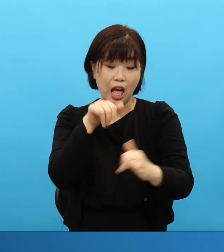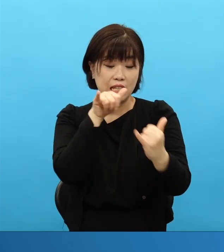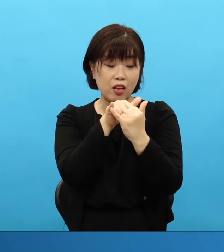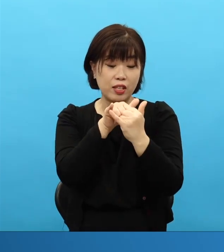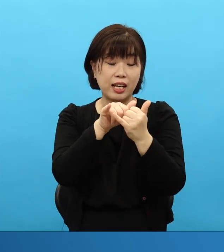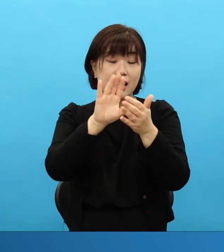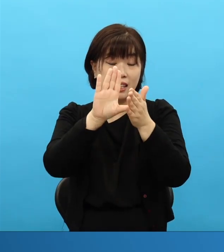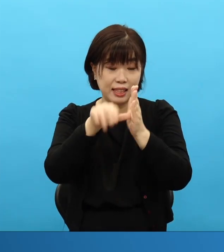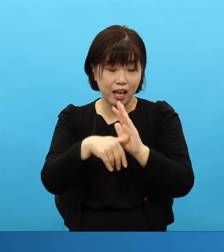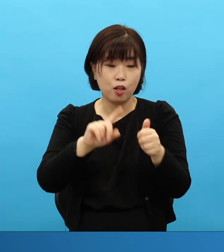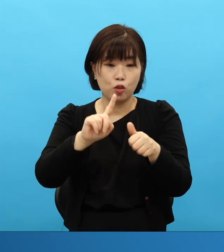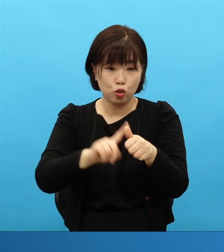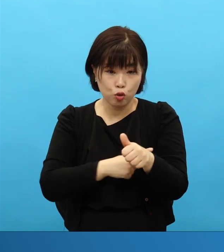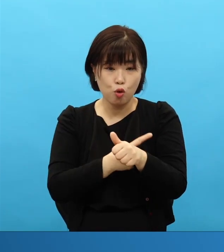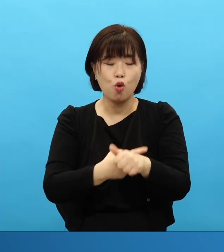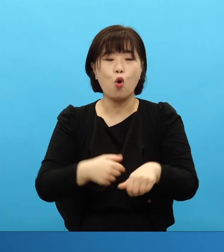度，